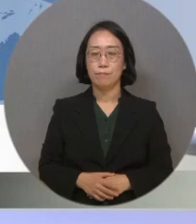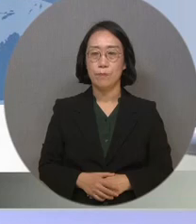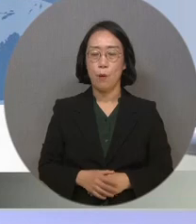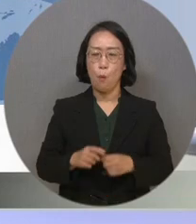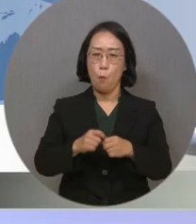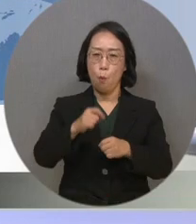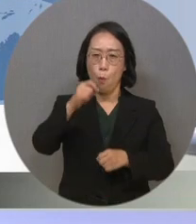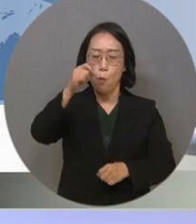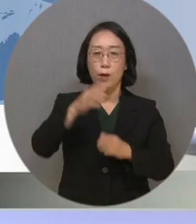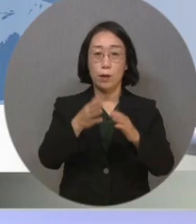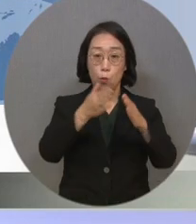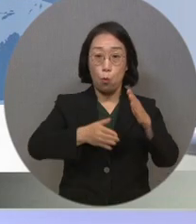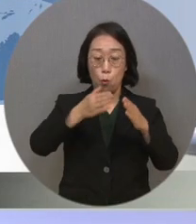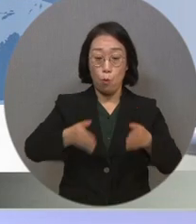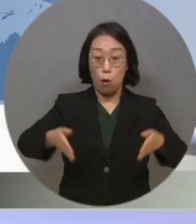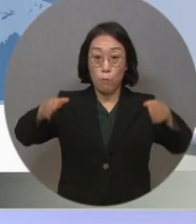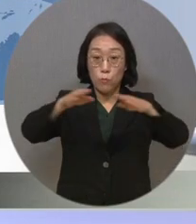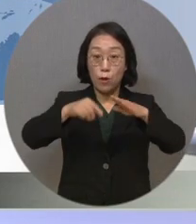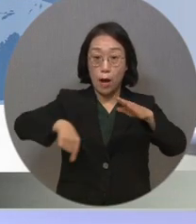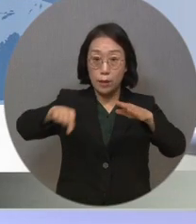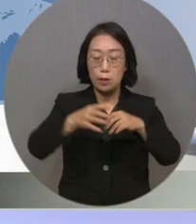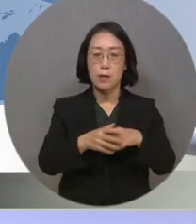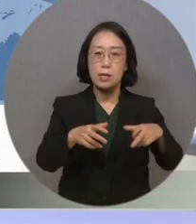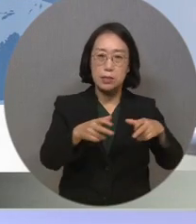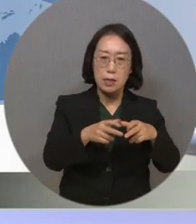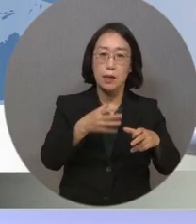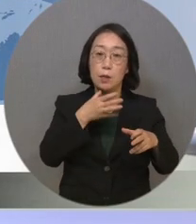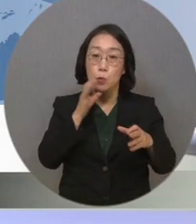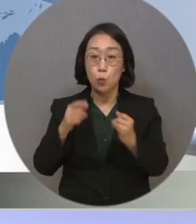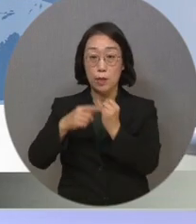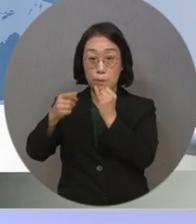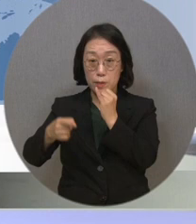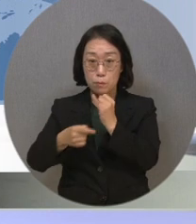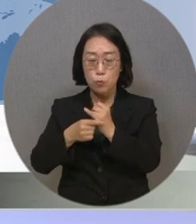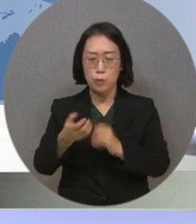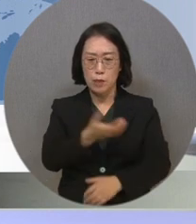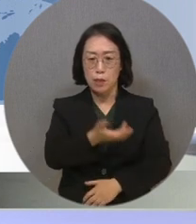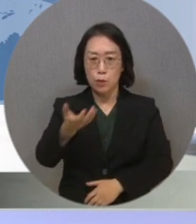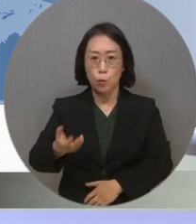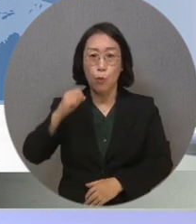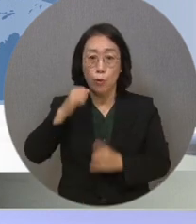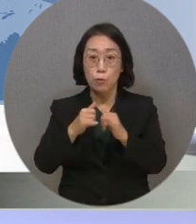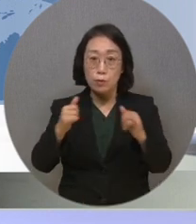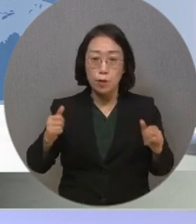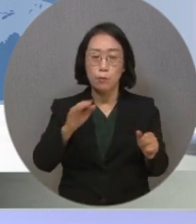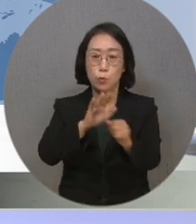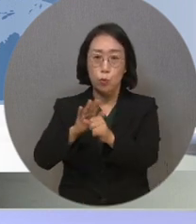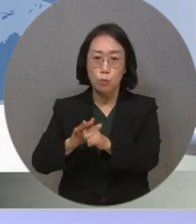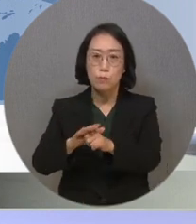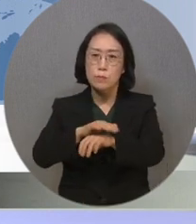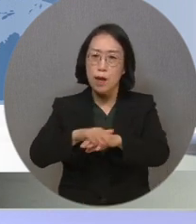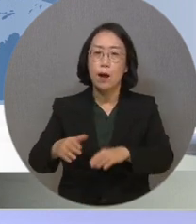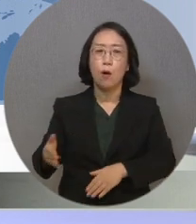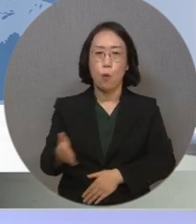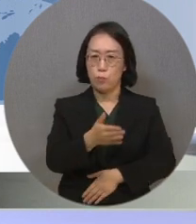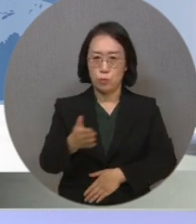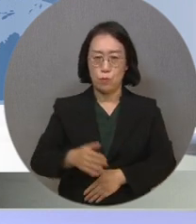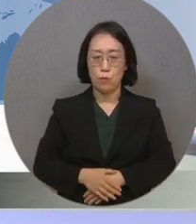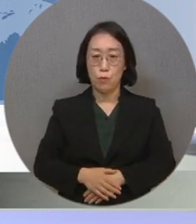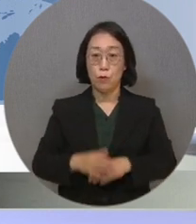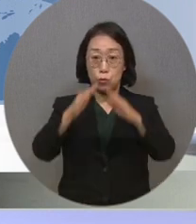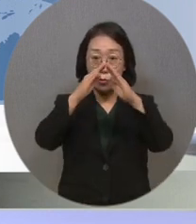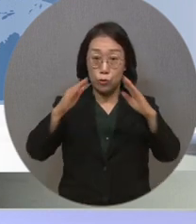오래된 공공 시설에는 장애인과 노인 임산부 등 이동약자를 위한 시설이 없는 경우가 많은데요